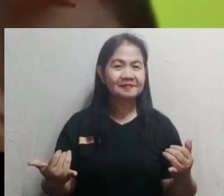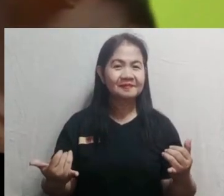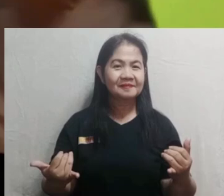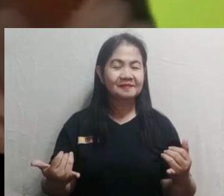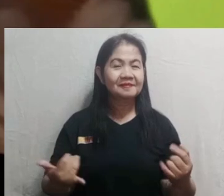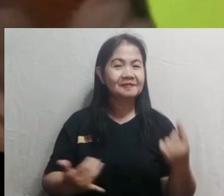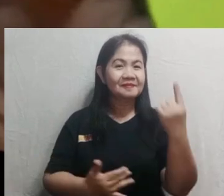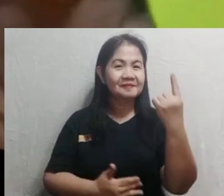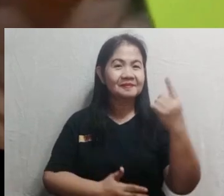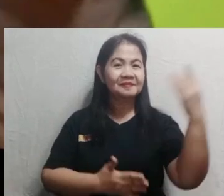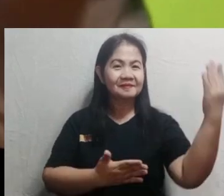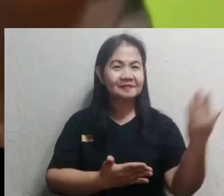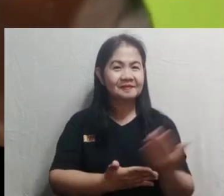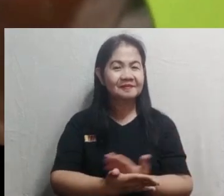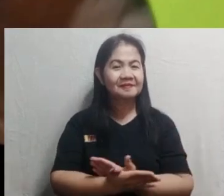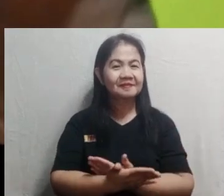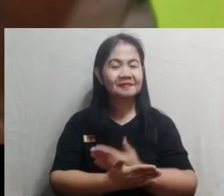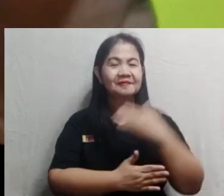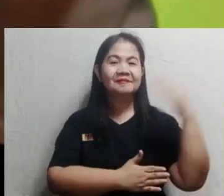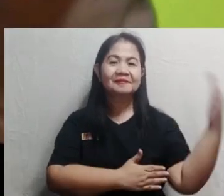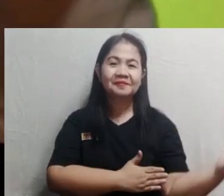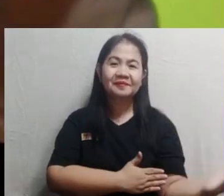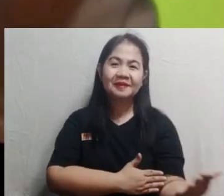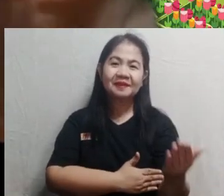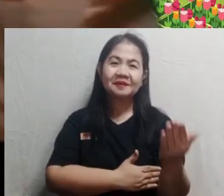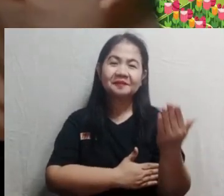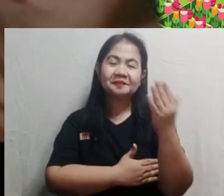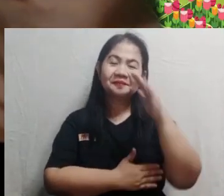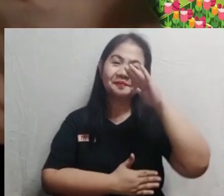Ngayon ay isang bagong umaga,